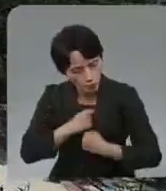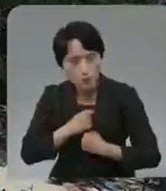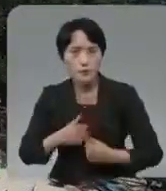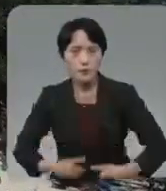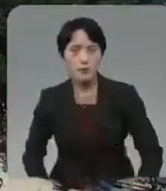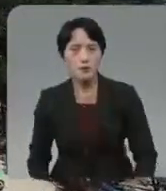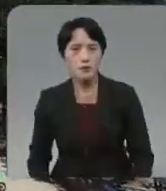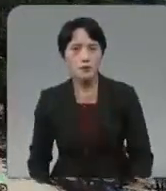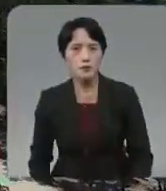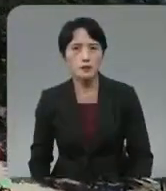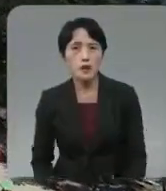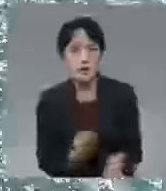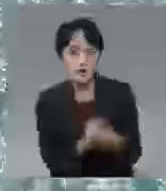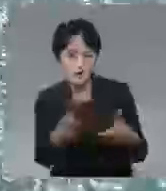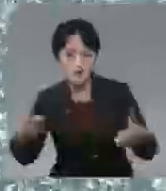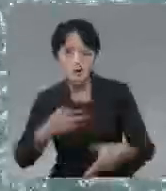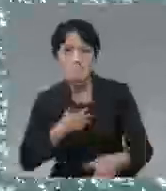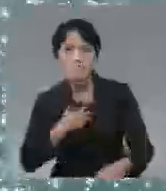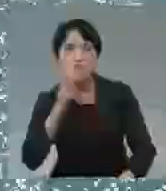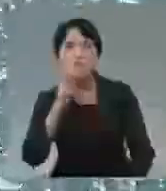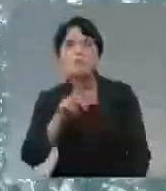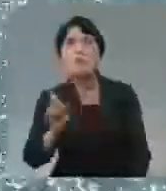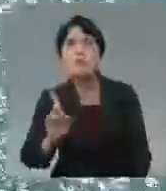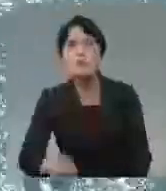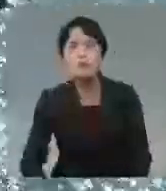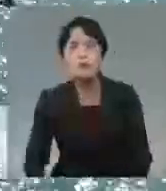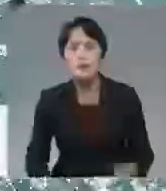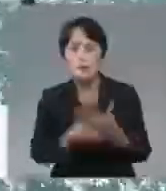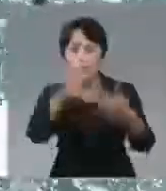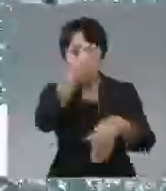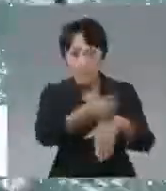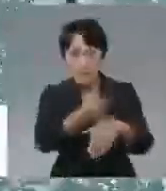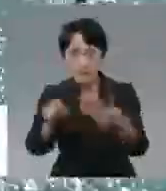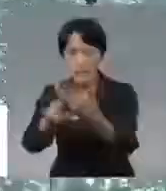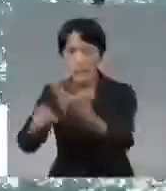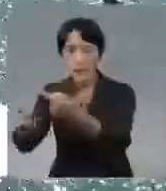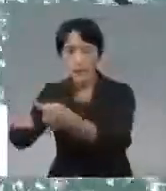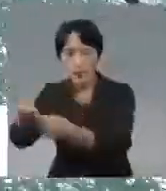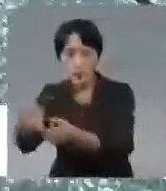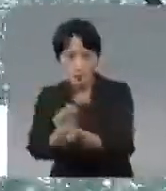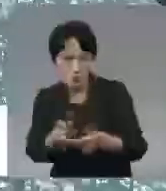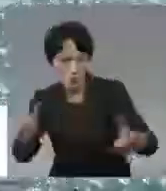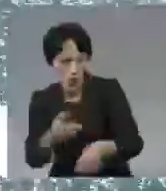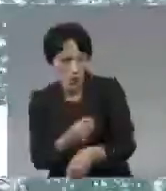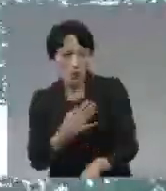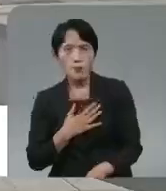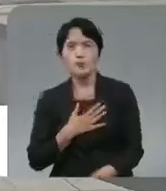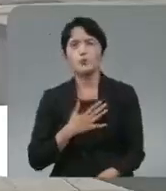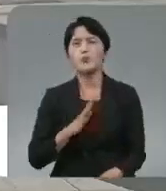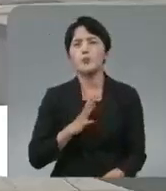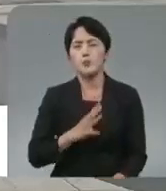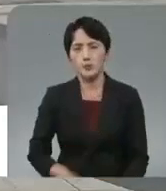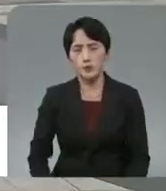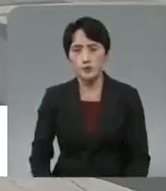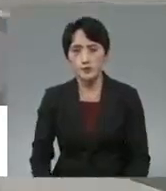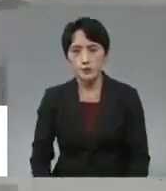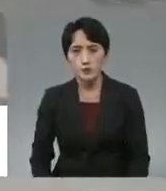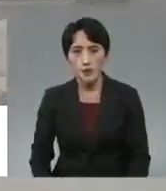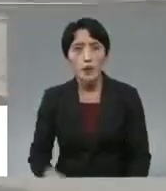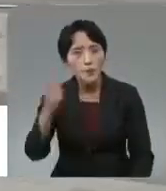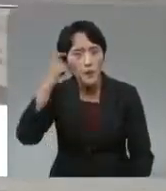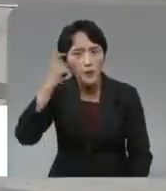各地。中央灾难安全对策本部正考虑进一步限制非首都圈晚6时后私人聚会人